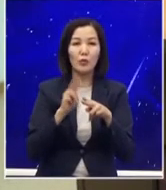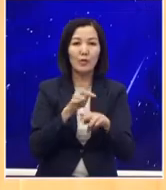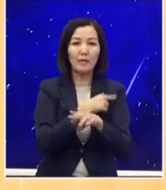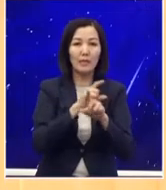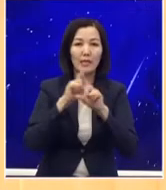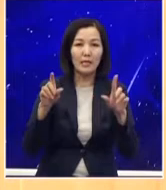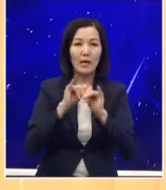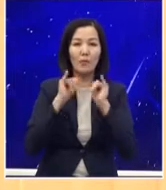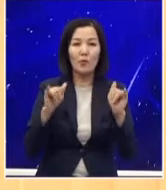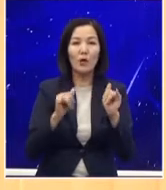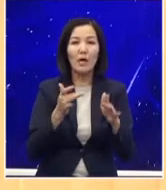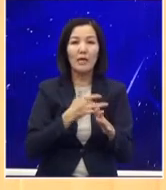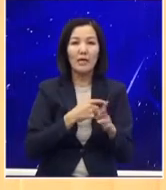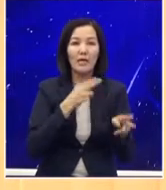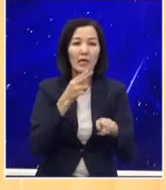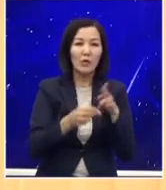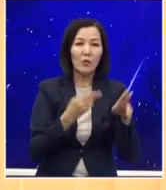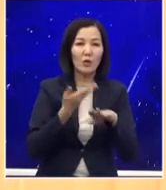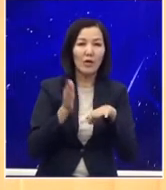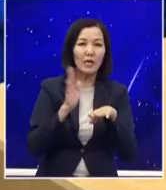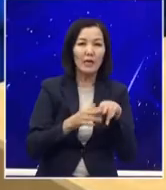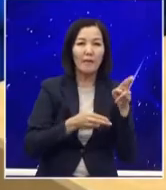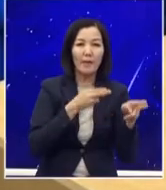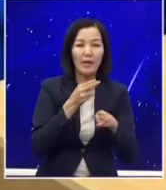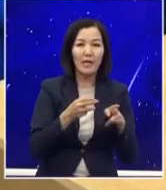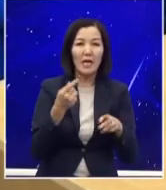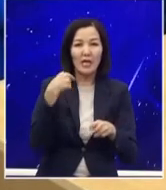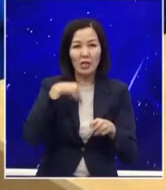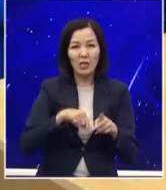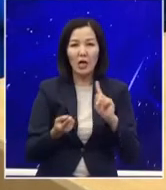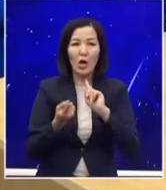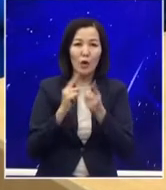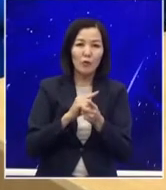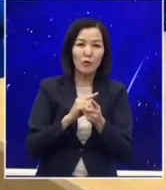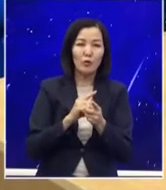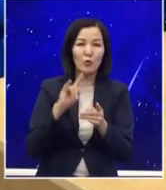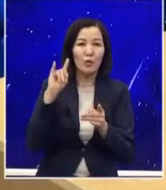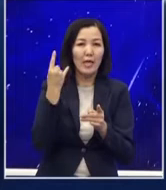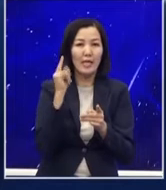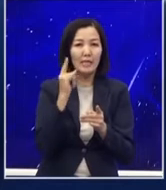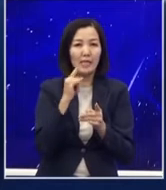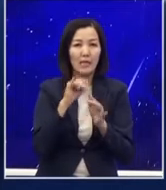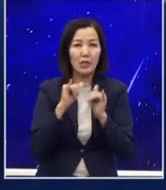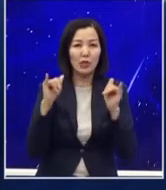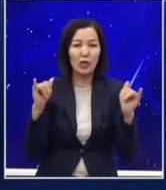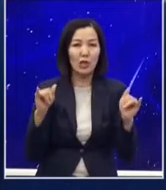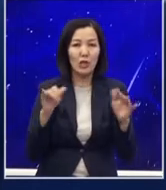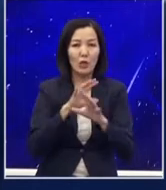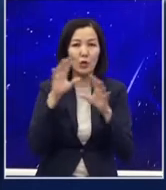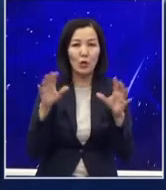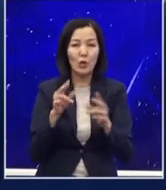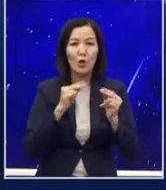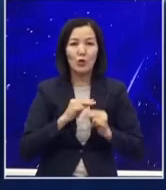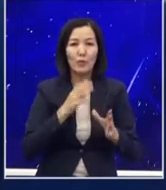дамуы, кардиохирургиядағы күрделі оталар, ағза трансплантологиясы, шала туған нәрестелерді жетілдіру бағытындағы